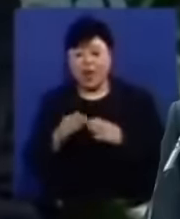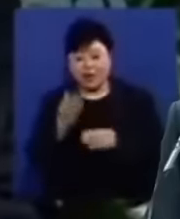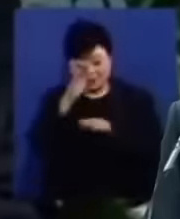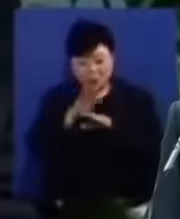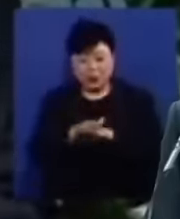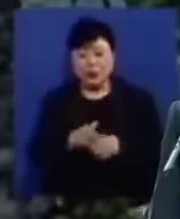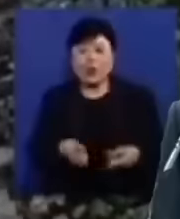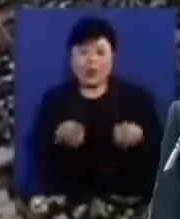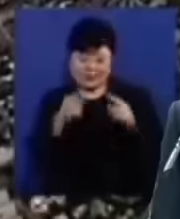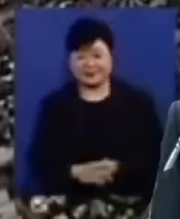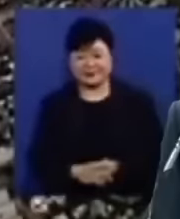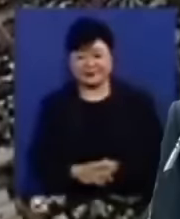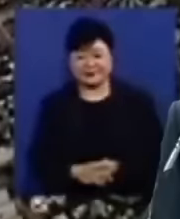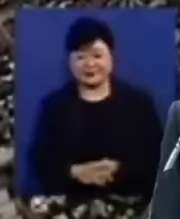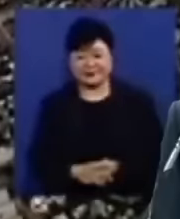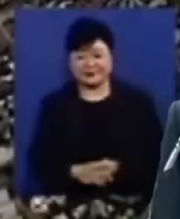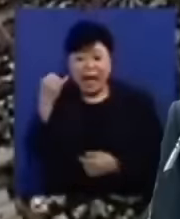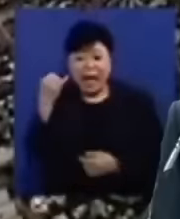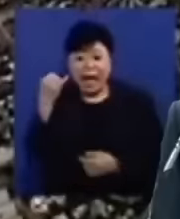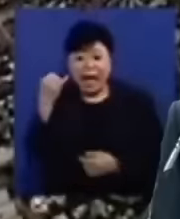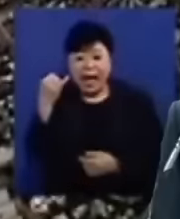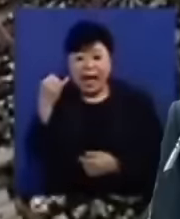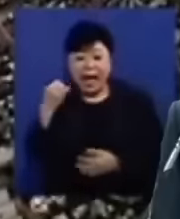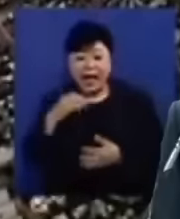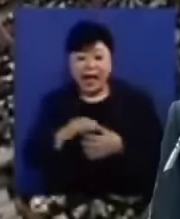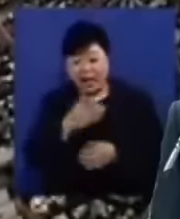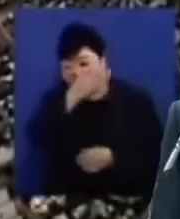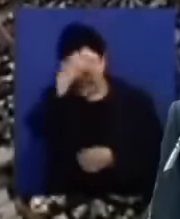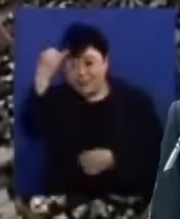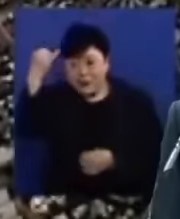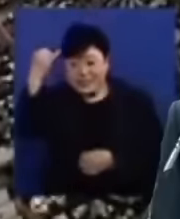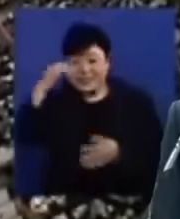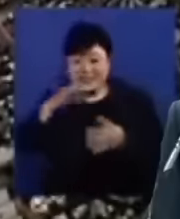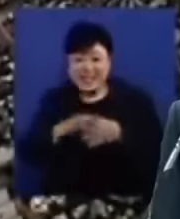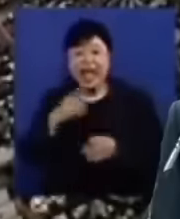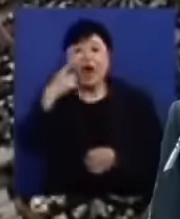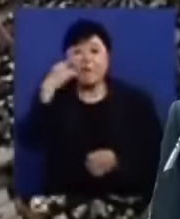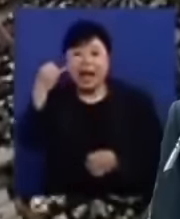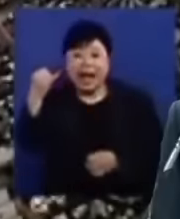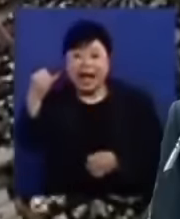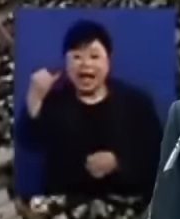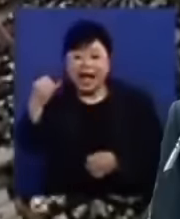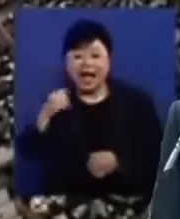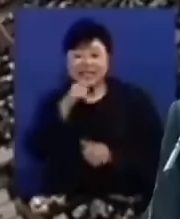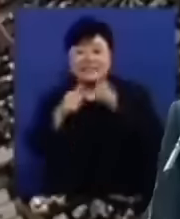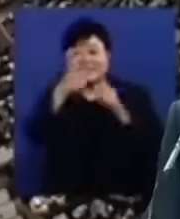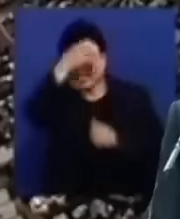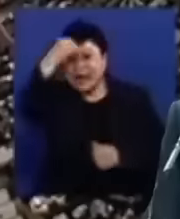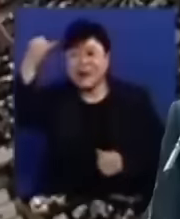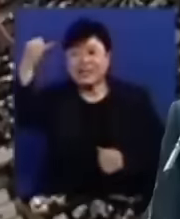출석했는데 너희 할머니의 어머니가